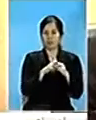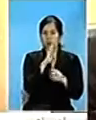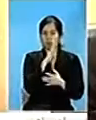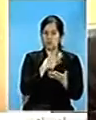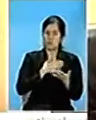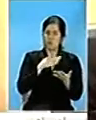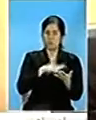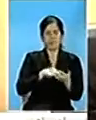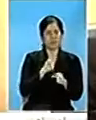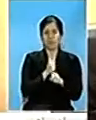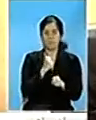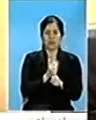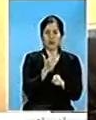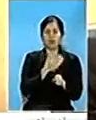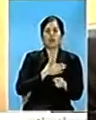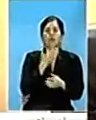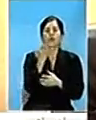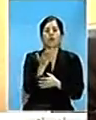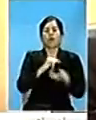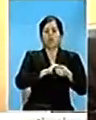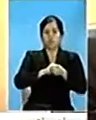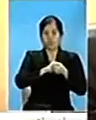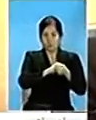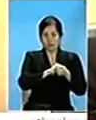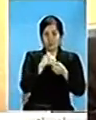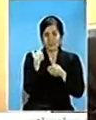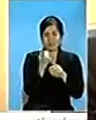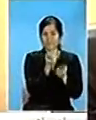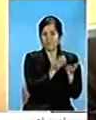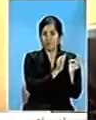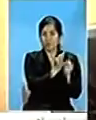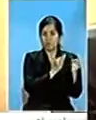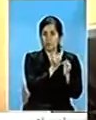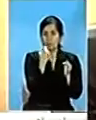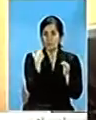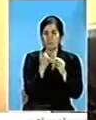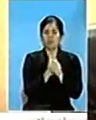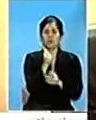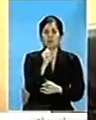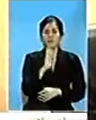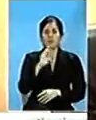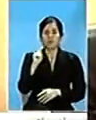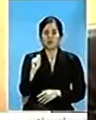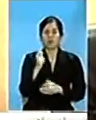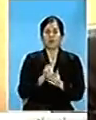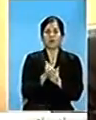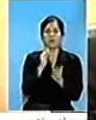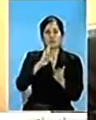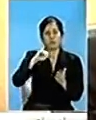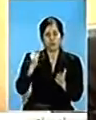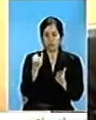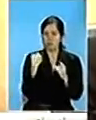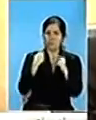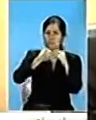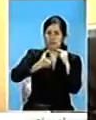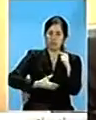ไขก็ขอความร่วมมือขอคำปรึกษาจากอบต.องค์กรปกครองท้องถิ่นอำเภอร